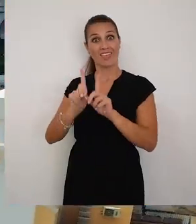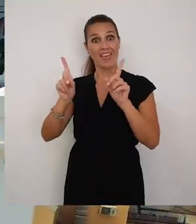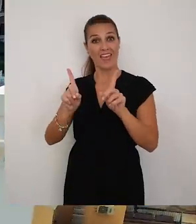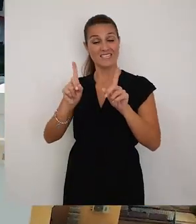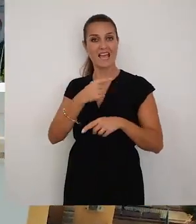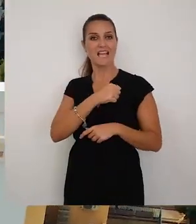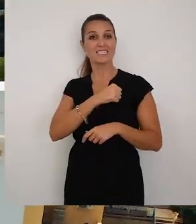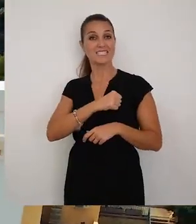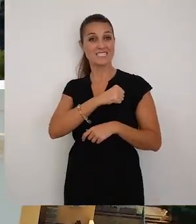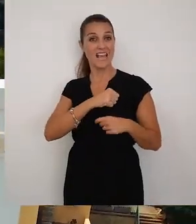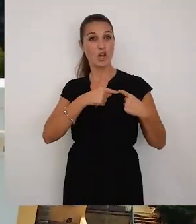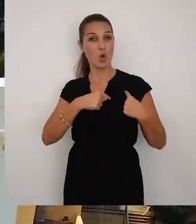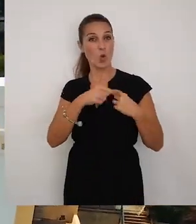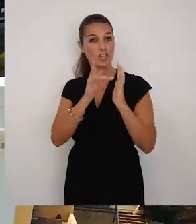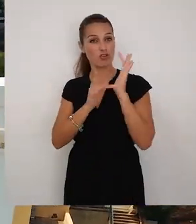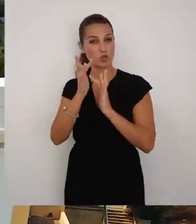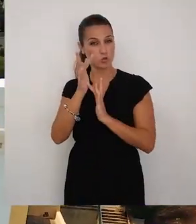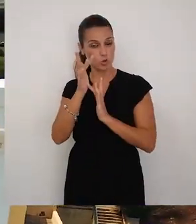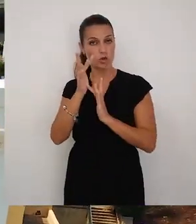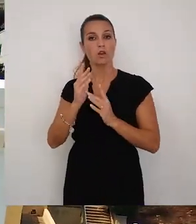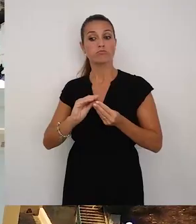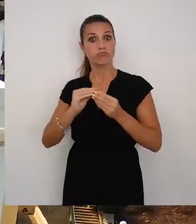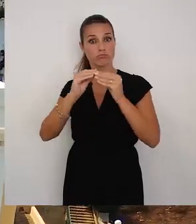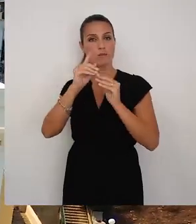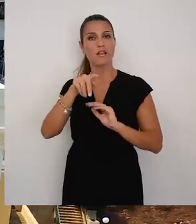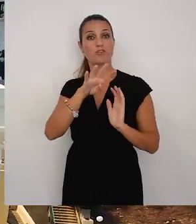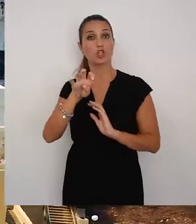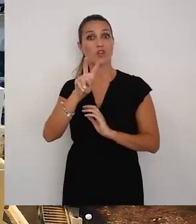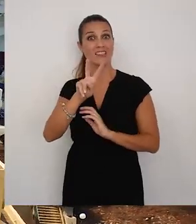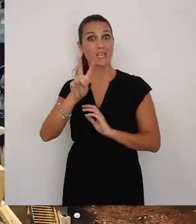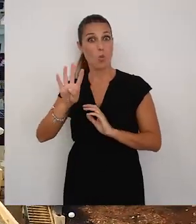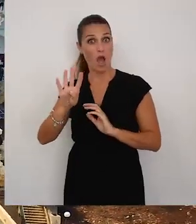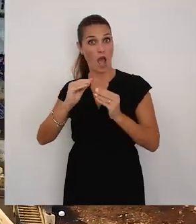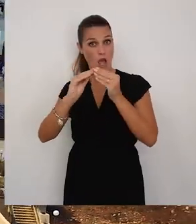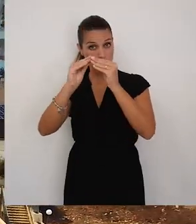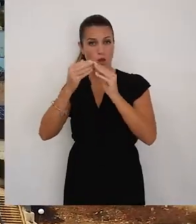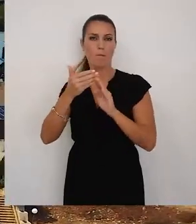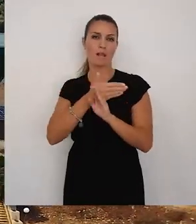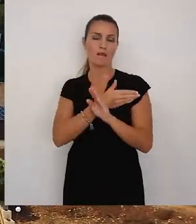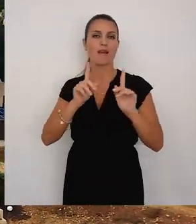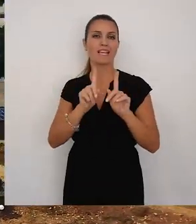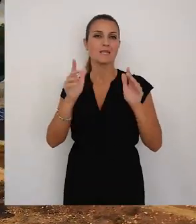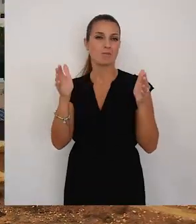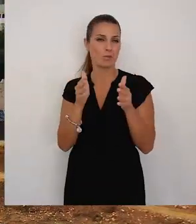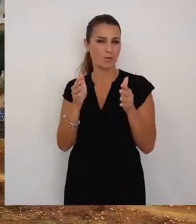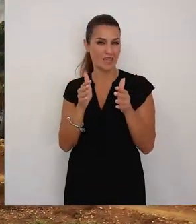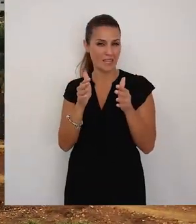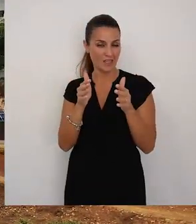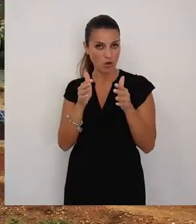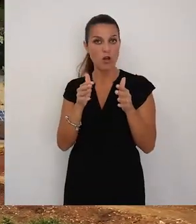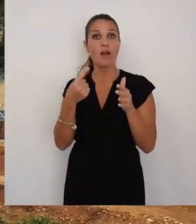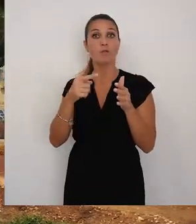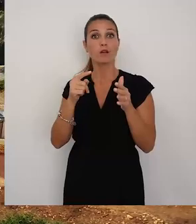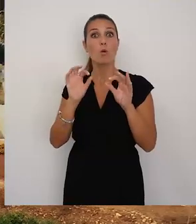costruita nel 1924 in sostituzione dell'antica cappelletta, che secondo la tradizione sorgeva sul luogo in